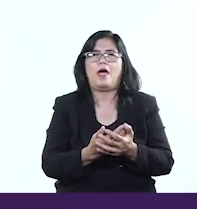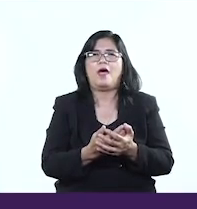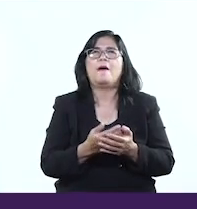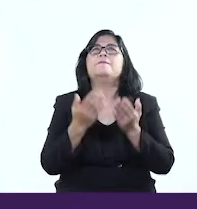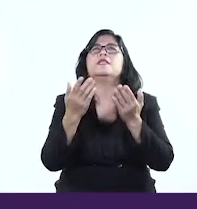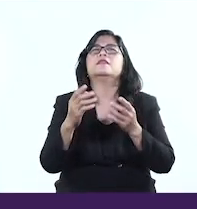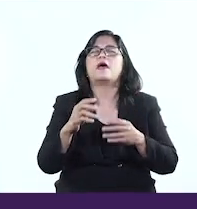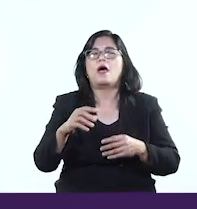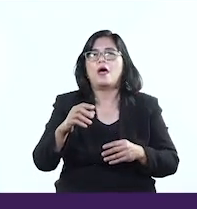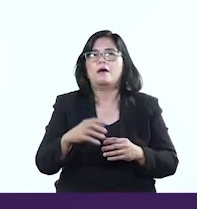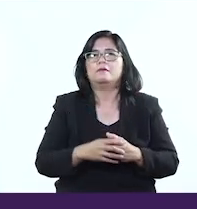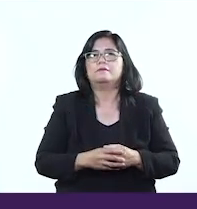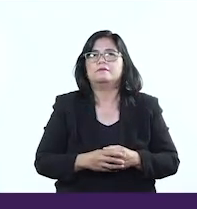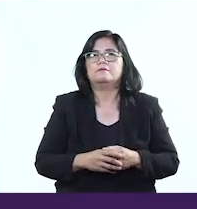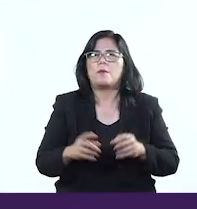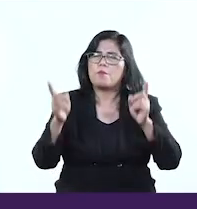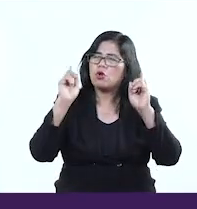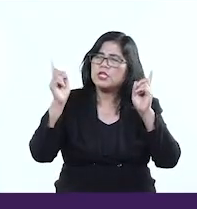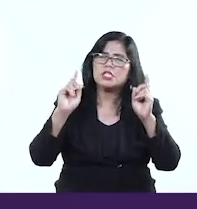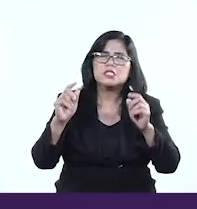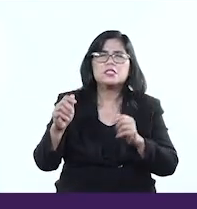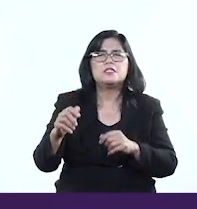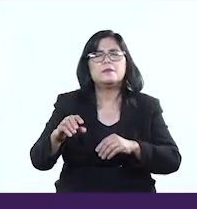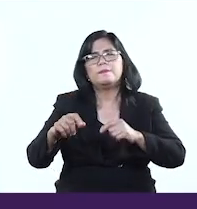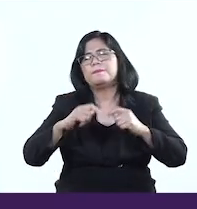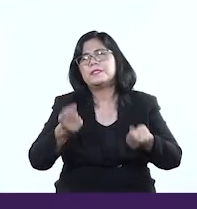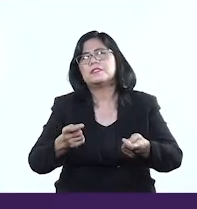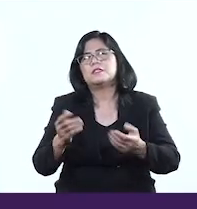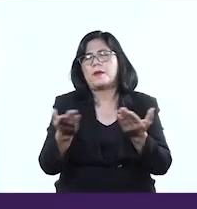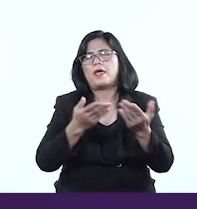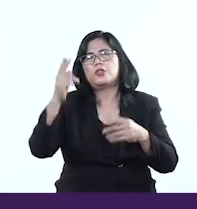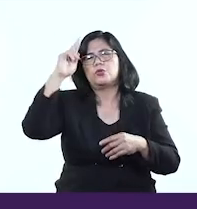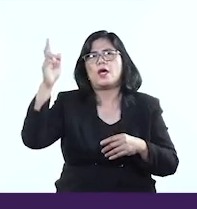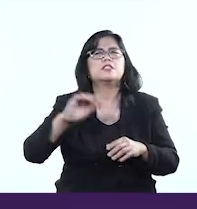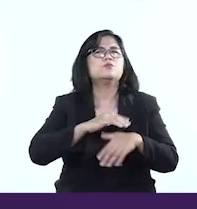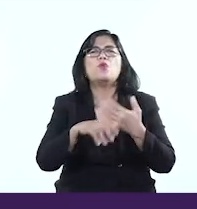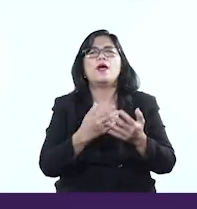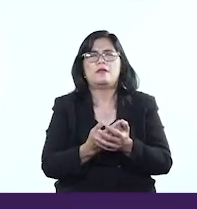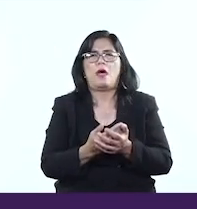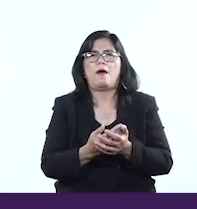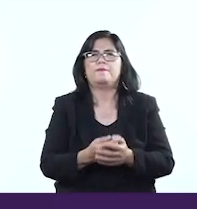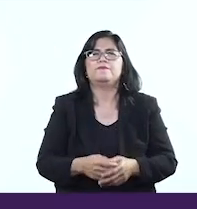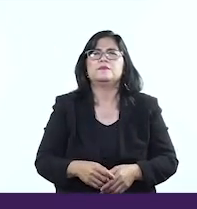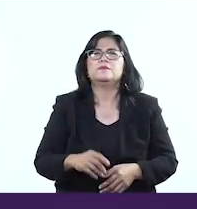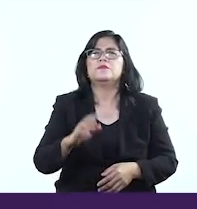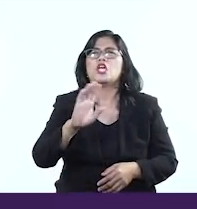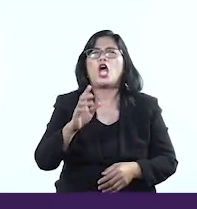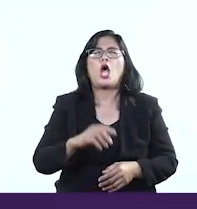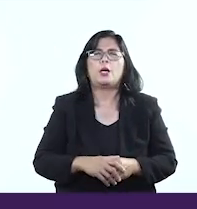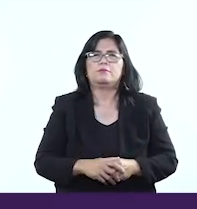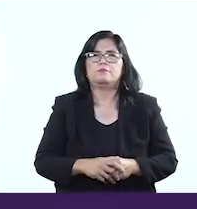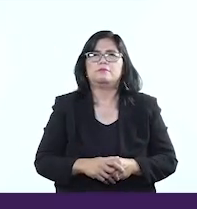kesadaran politis ikan saudara bisnis mainkan saudara pelayan Tuhan dan merasakan saya udah pelayan Tuhan otomatis Roh